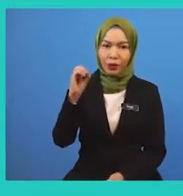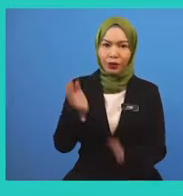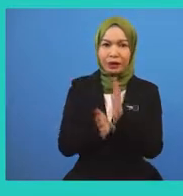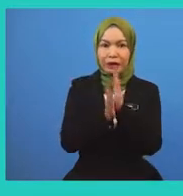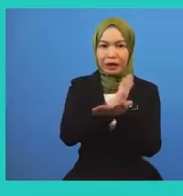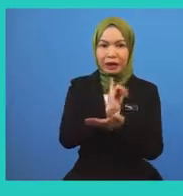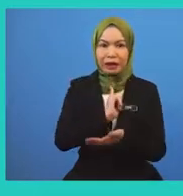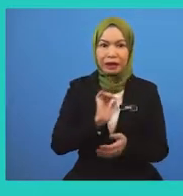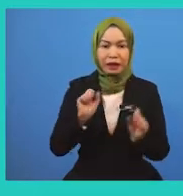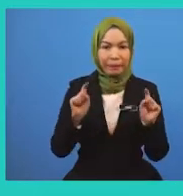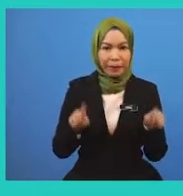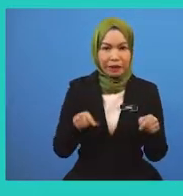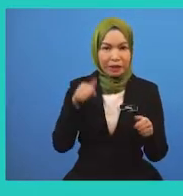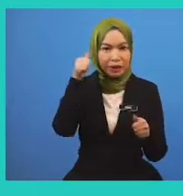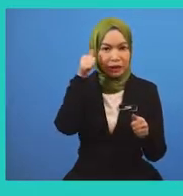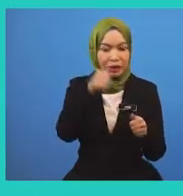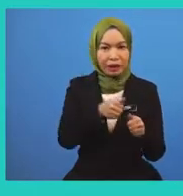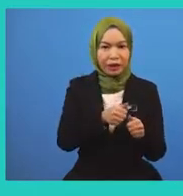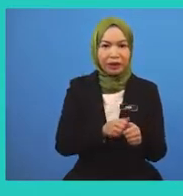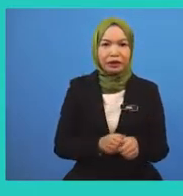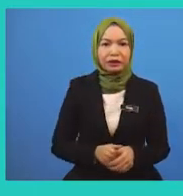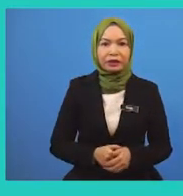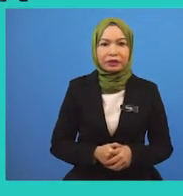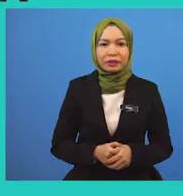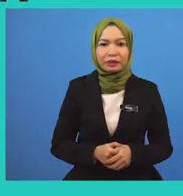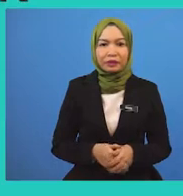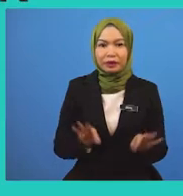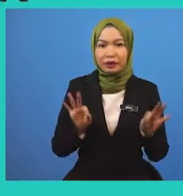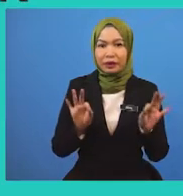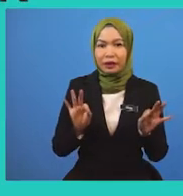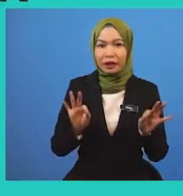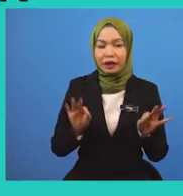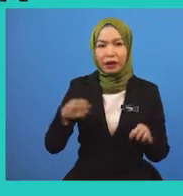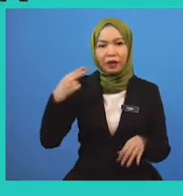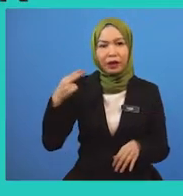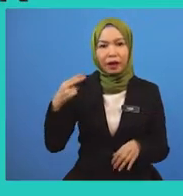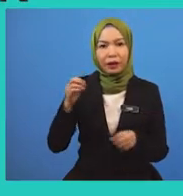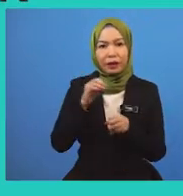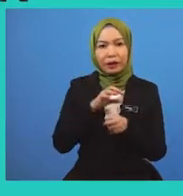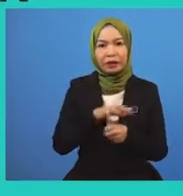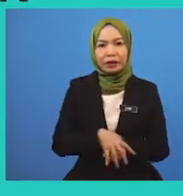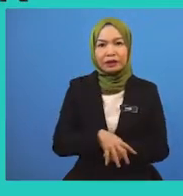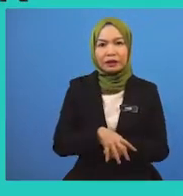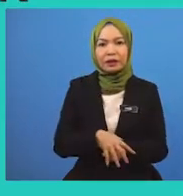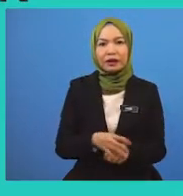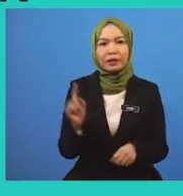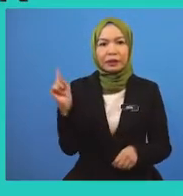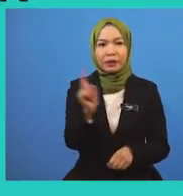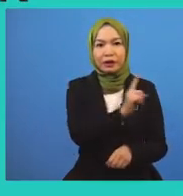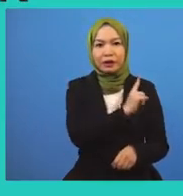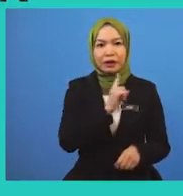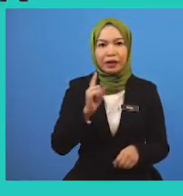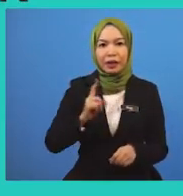Jadi, saya mesti ingat tau murid-murid. Jika haba diserap dari persekitaran,